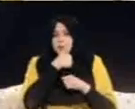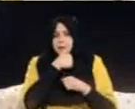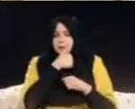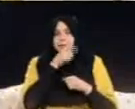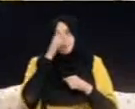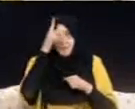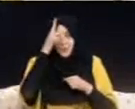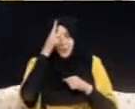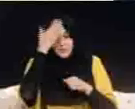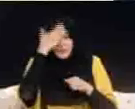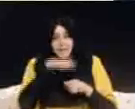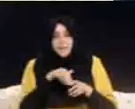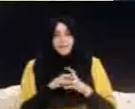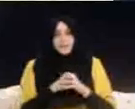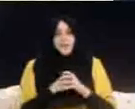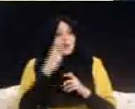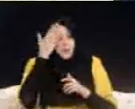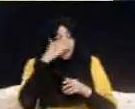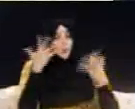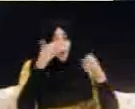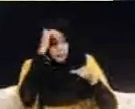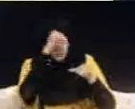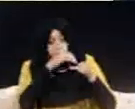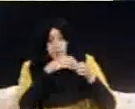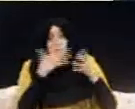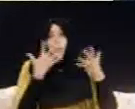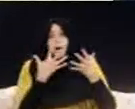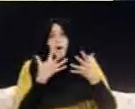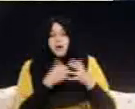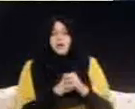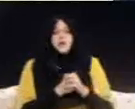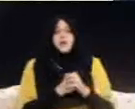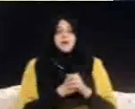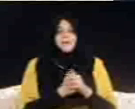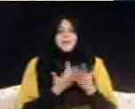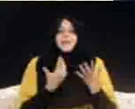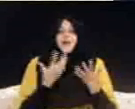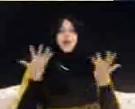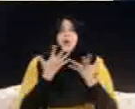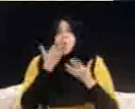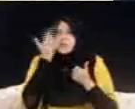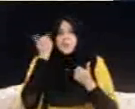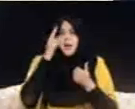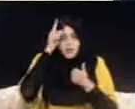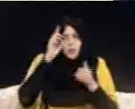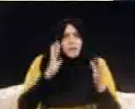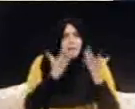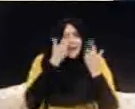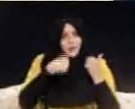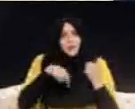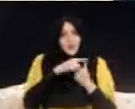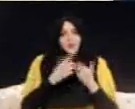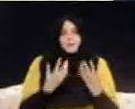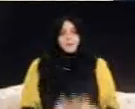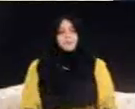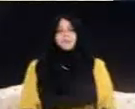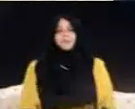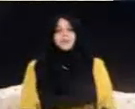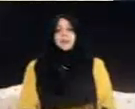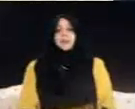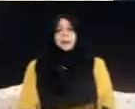يعرف ماذا خلق فيه. ألا يعلم من خلق وهو اللطيف الخبير. والنفس